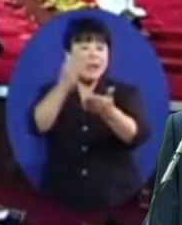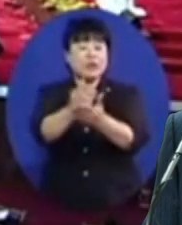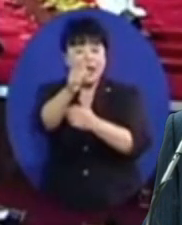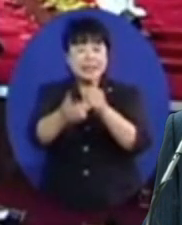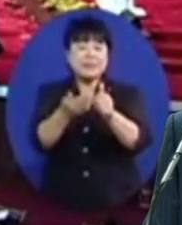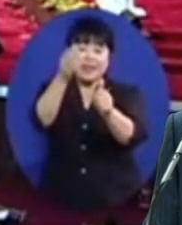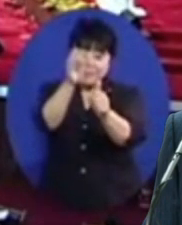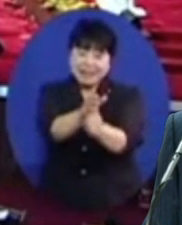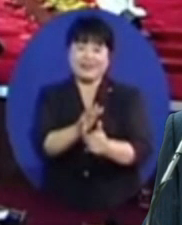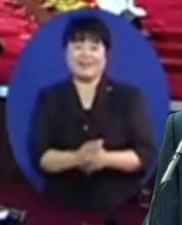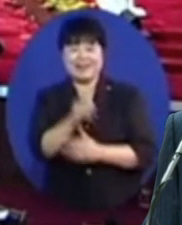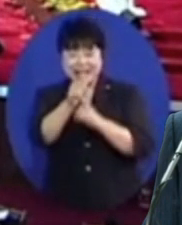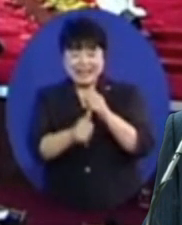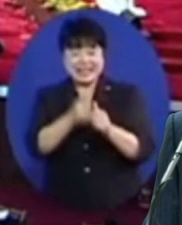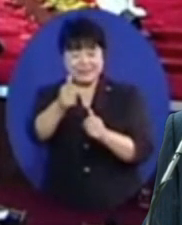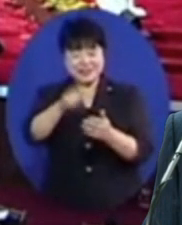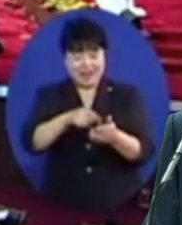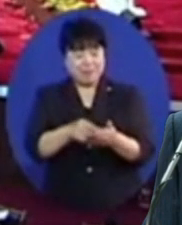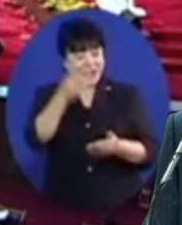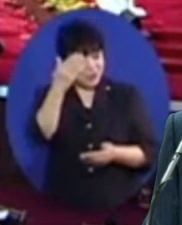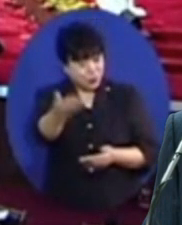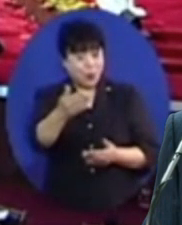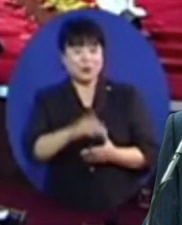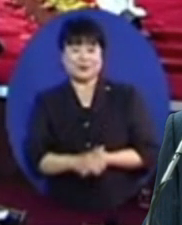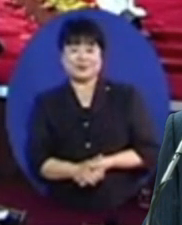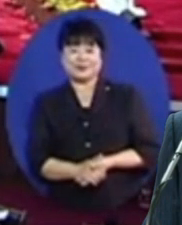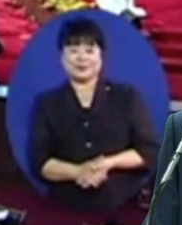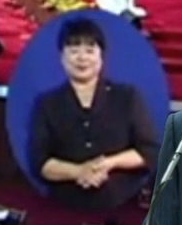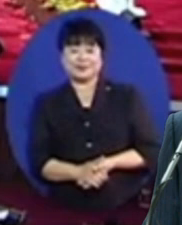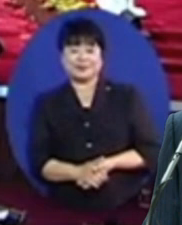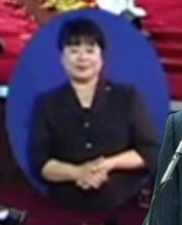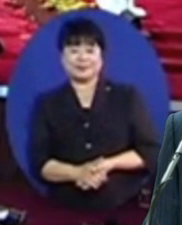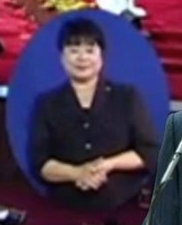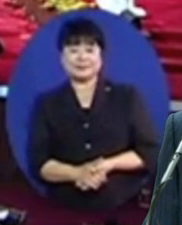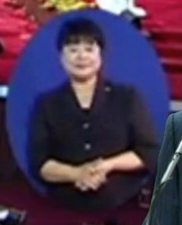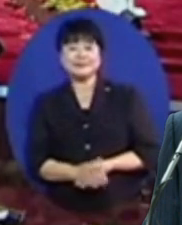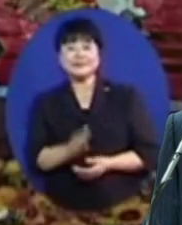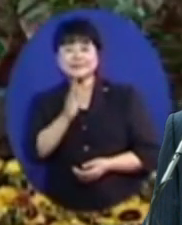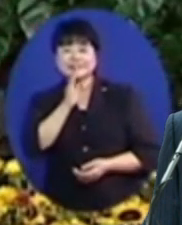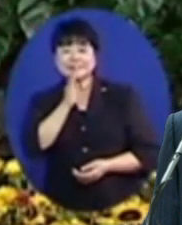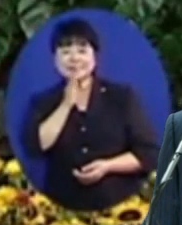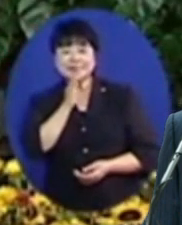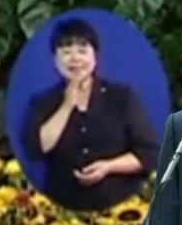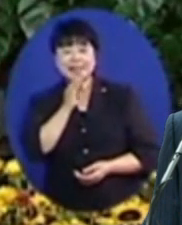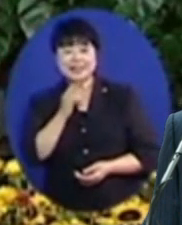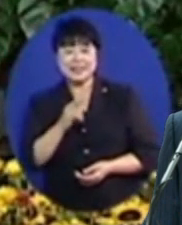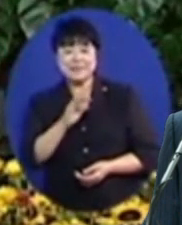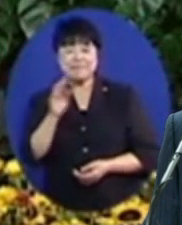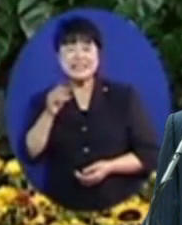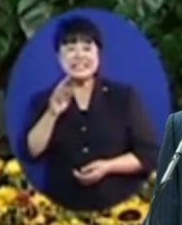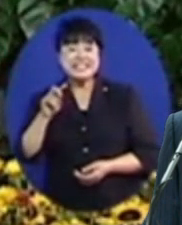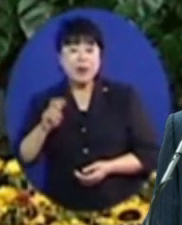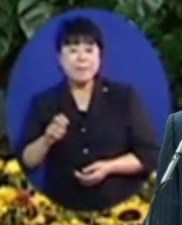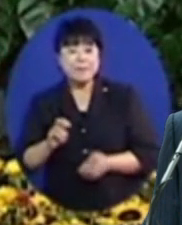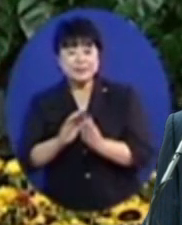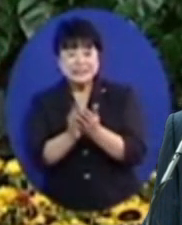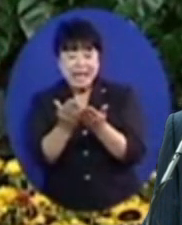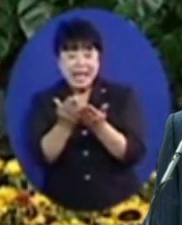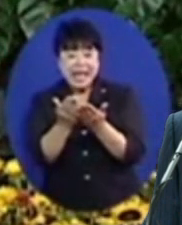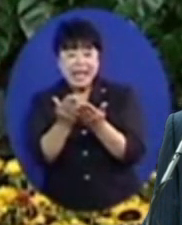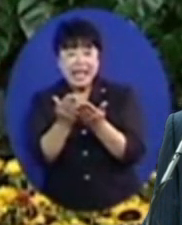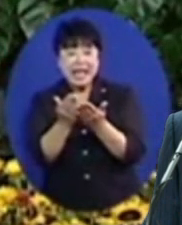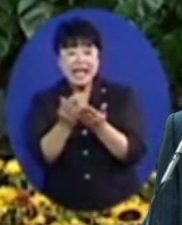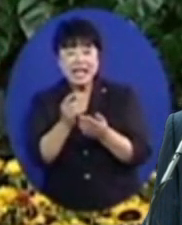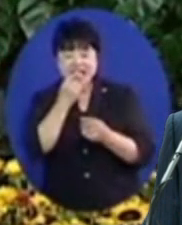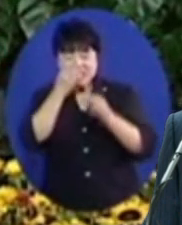하나님께 맡기면 하나님께서 갚아주겠다는 것입니다. 미우라 아야코가 쓴 빙점에는 이런 이야기가 있습니다. 한 여인이 눈